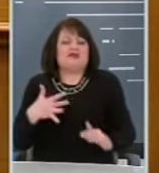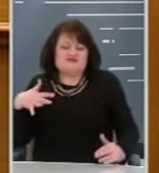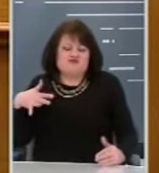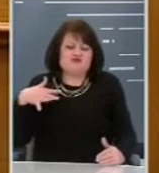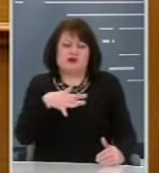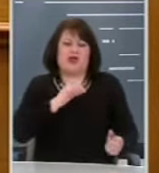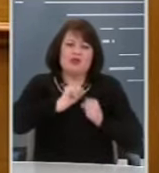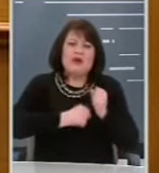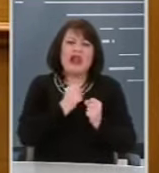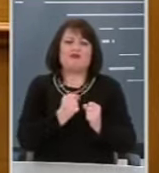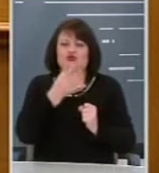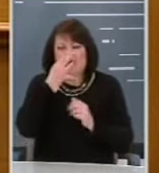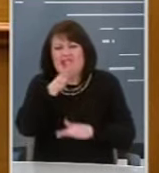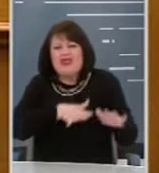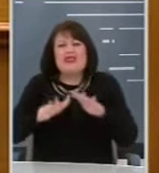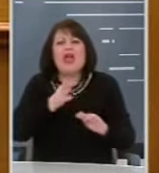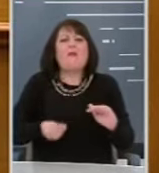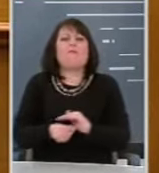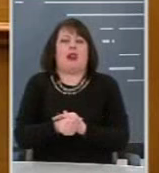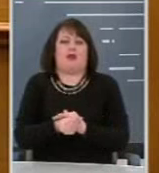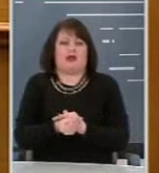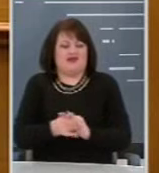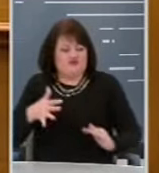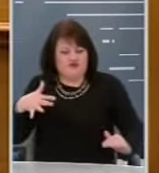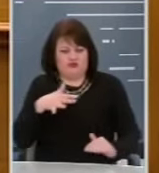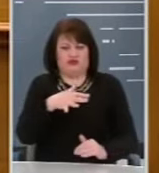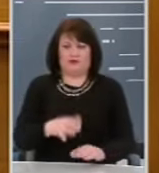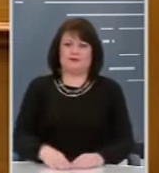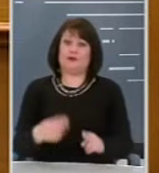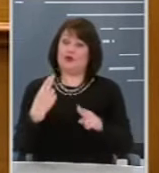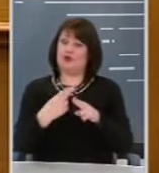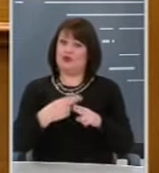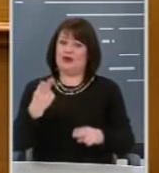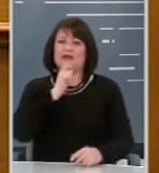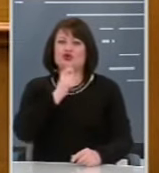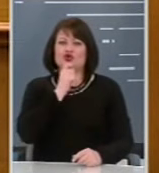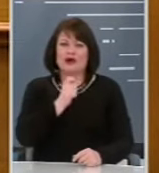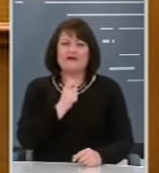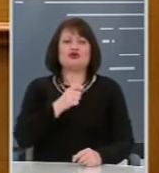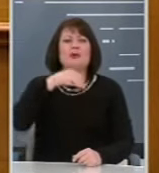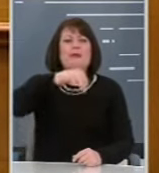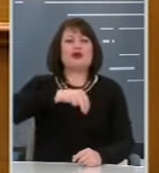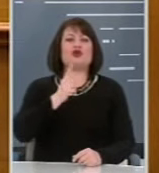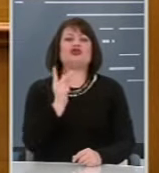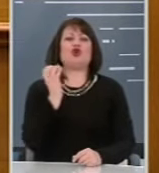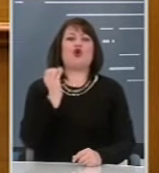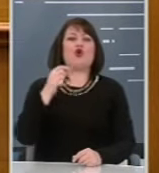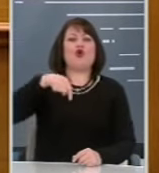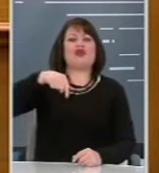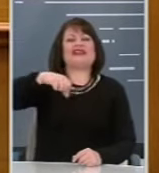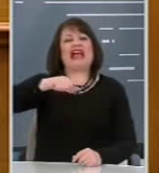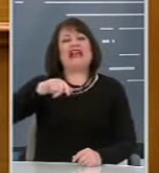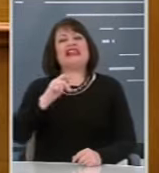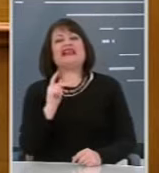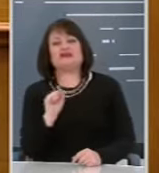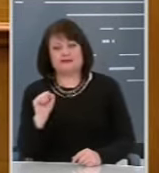διαπλοκής είναι δε χαρακτηριστικό ότι έκτος δημοσιογράφος μανώλης κωττάκης θα τον ονομάσω ο οποίος ανέλαβε και